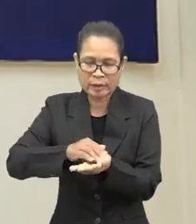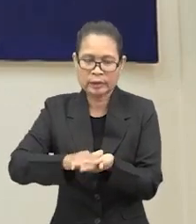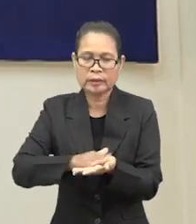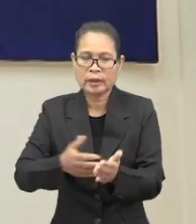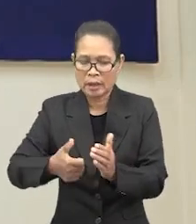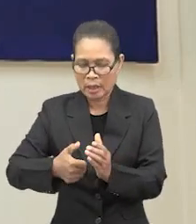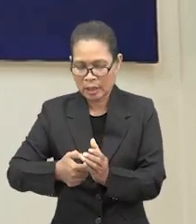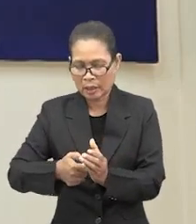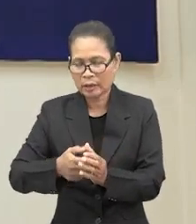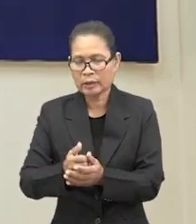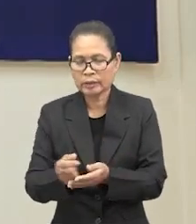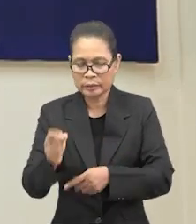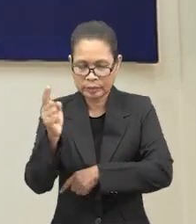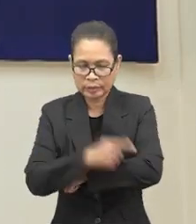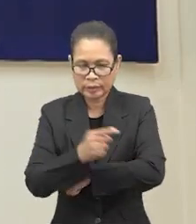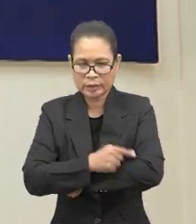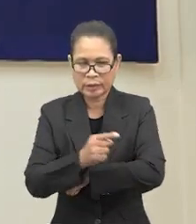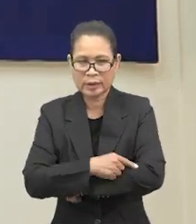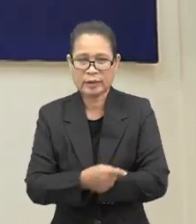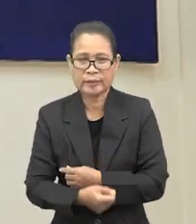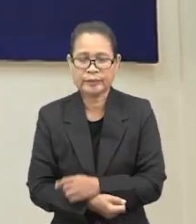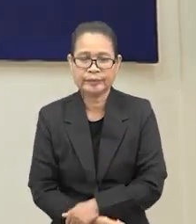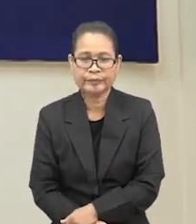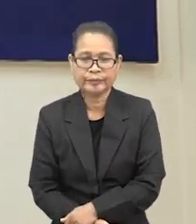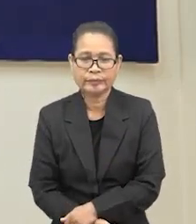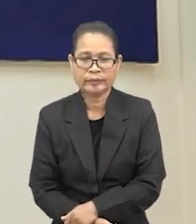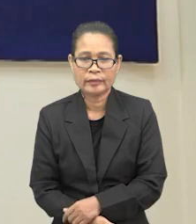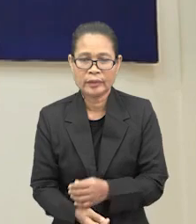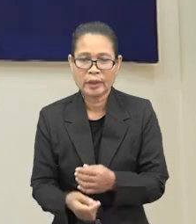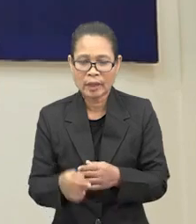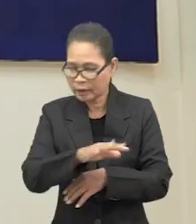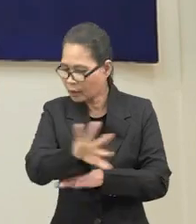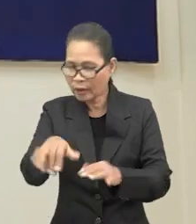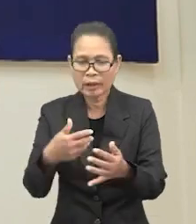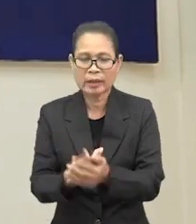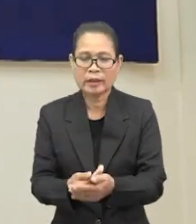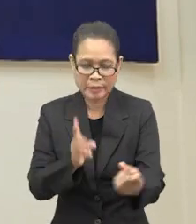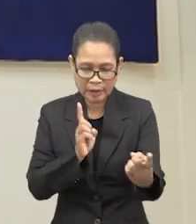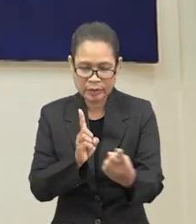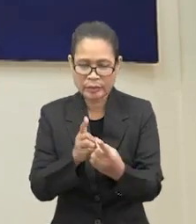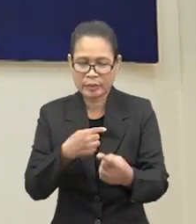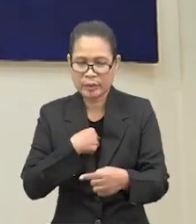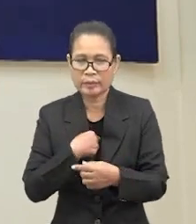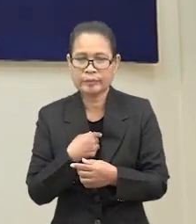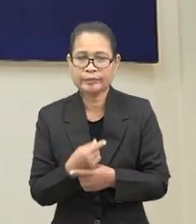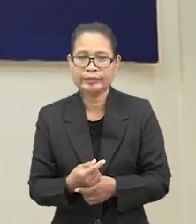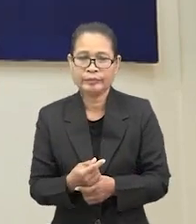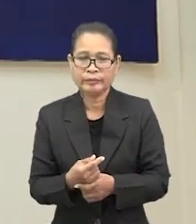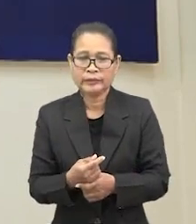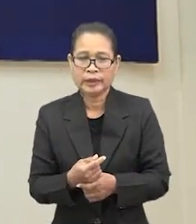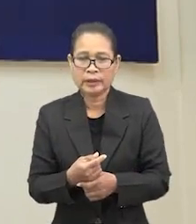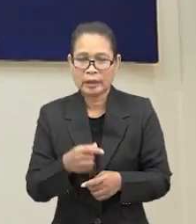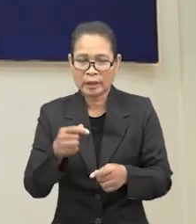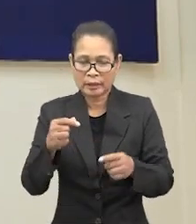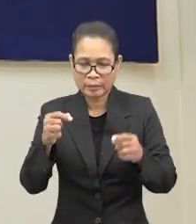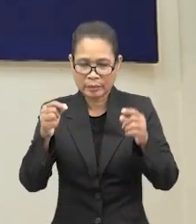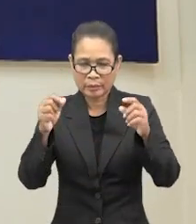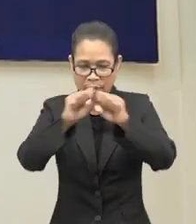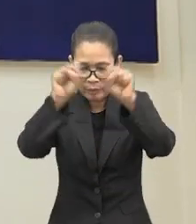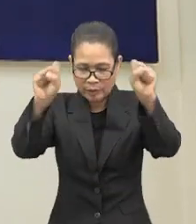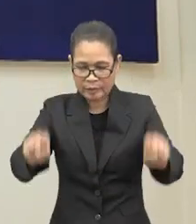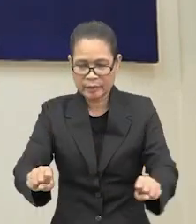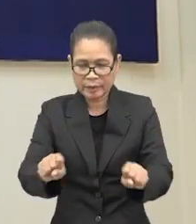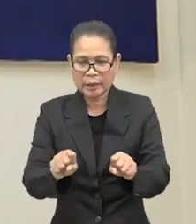cơ chìa bà chạm. Chà, hai con từng ọc ní có ban chụp nịa cử, tam, rồi bọn, sọc